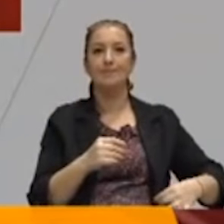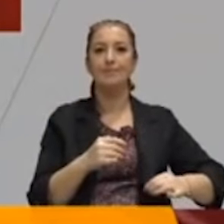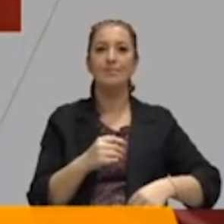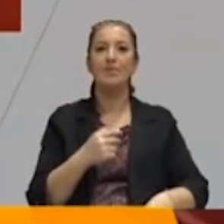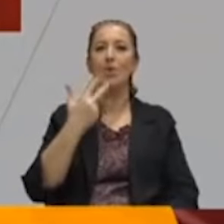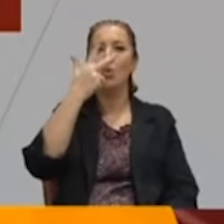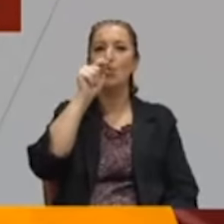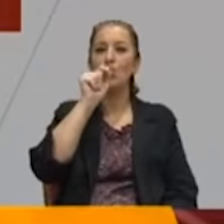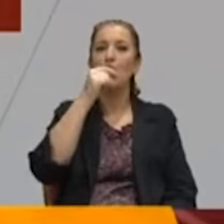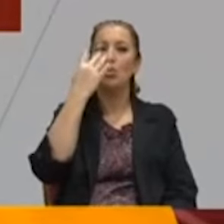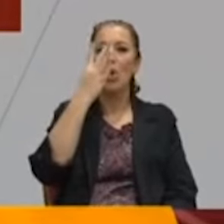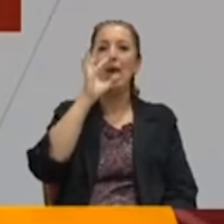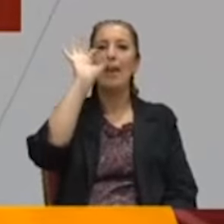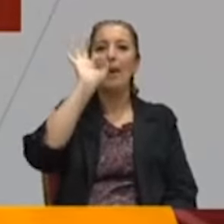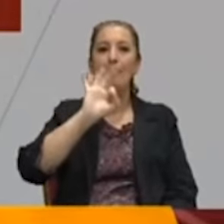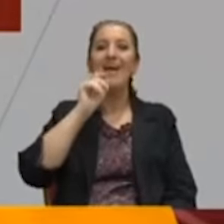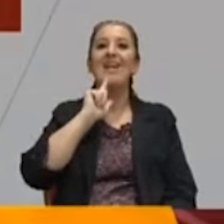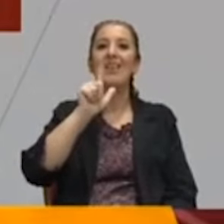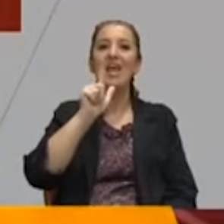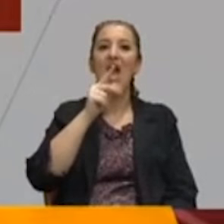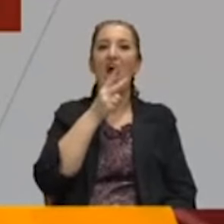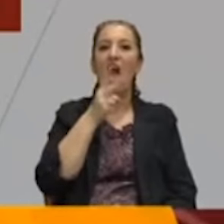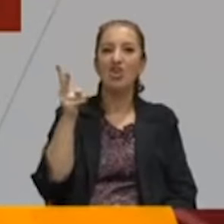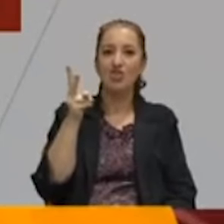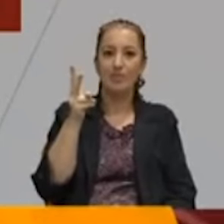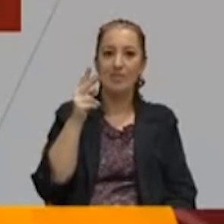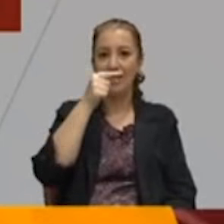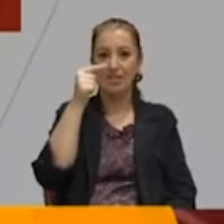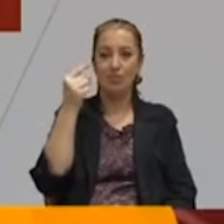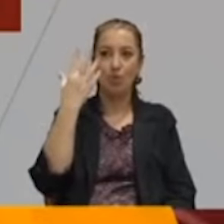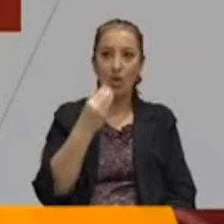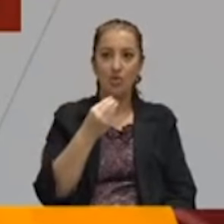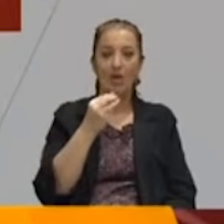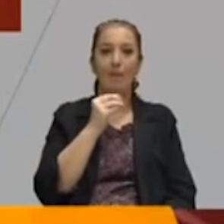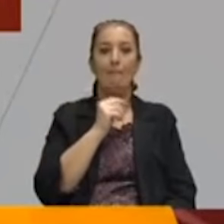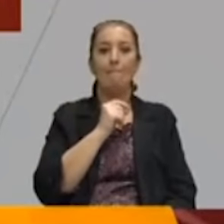3.4 milyar lira açığımız olacak.